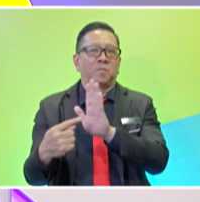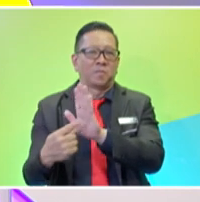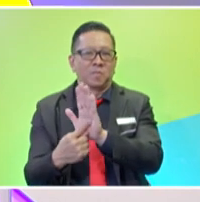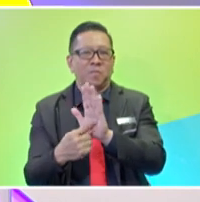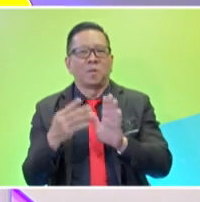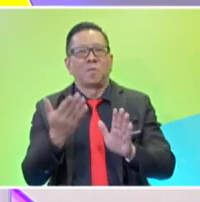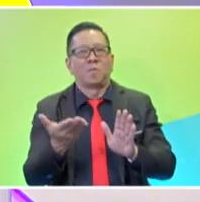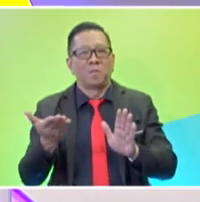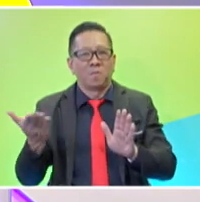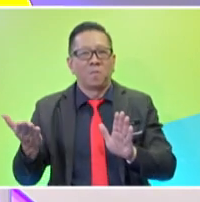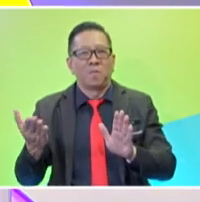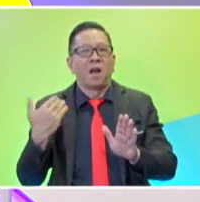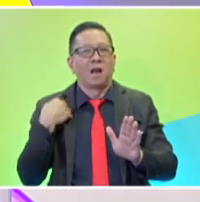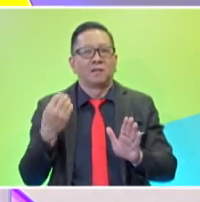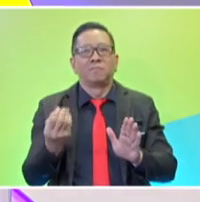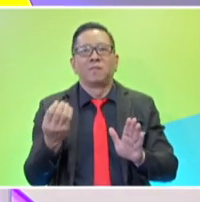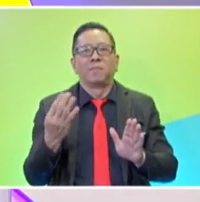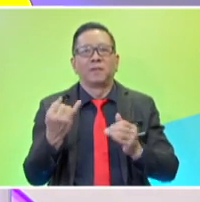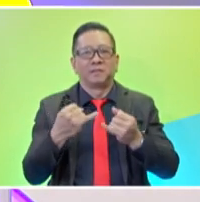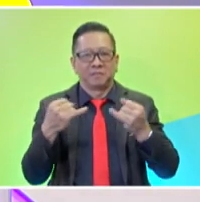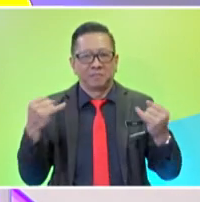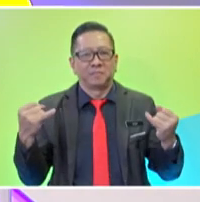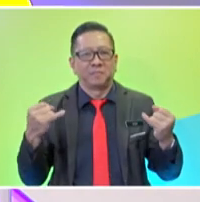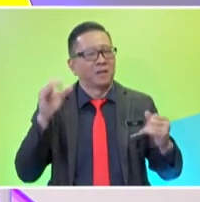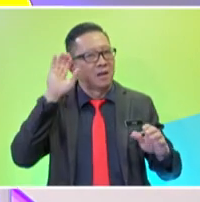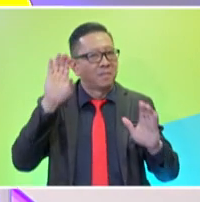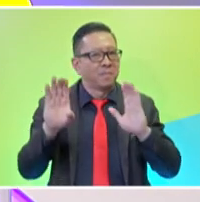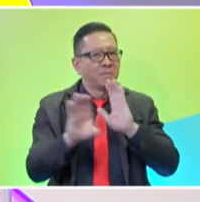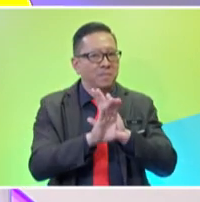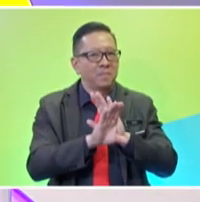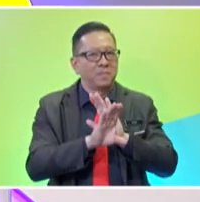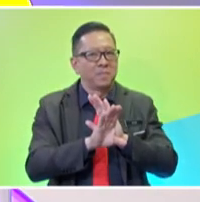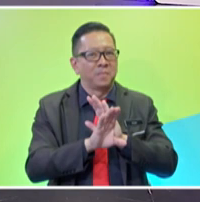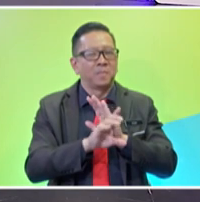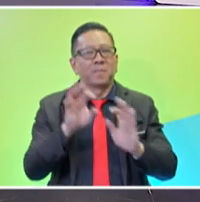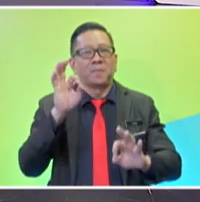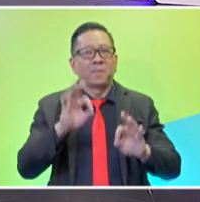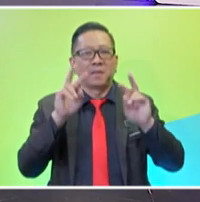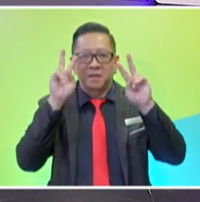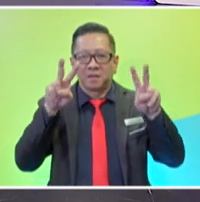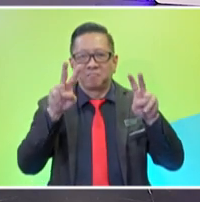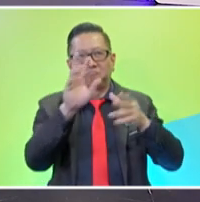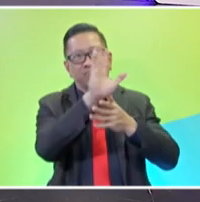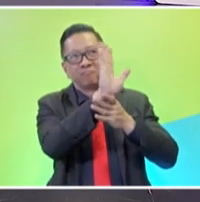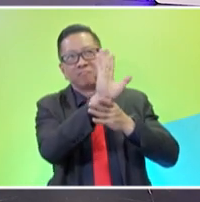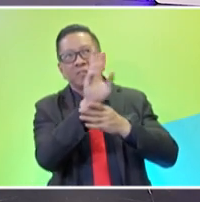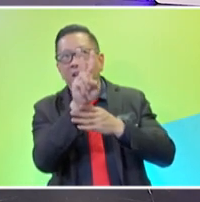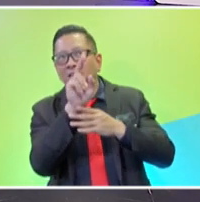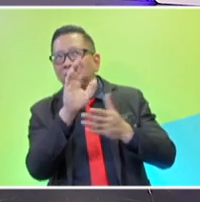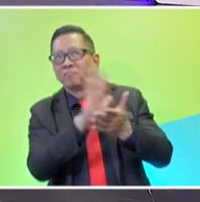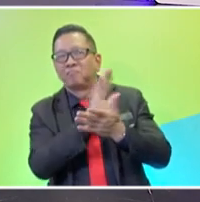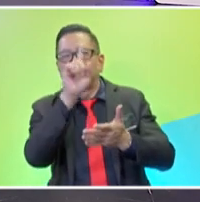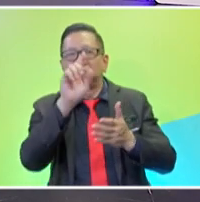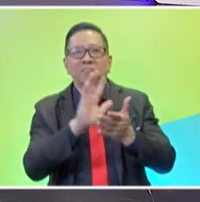itu ada beberapa jenis gambar gitu nah gambar saja